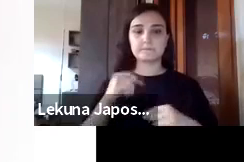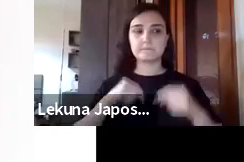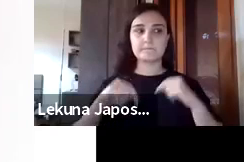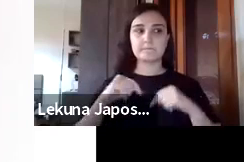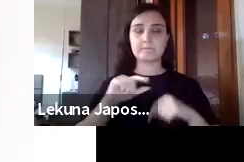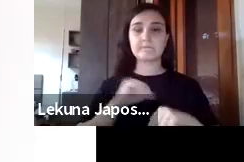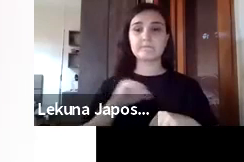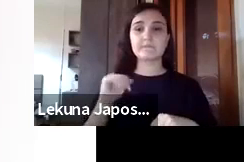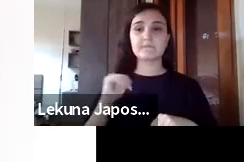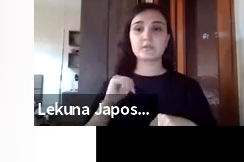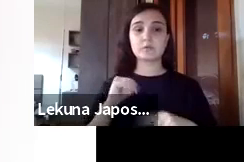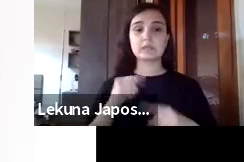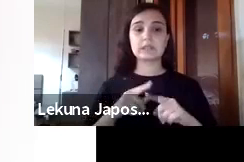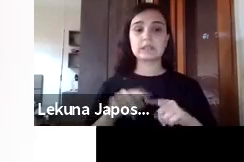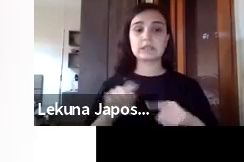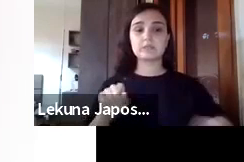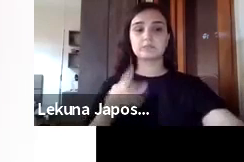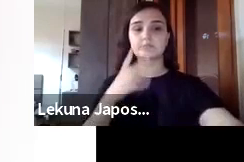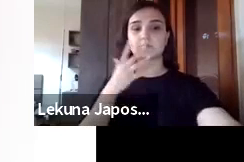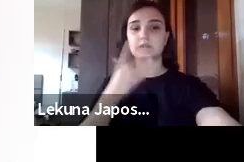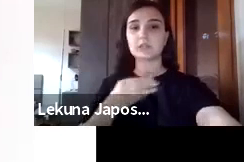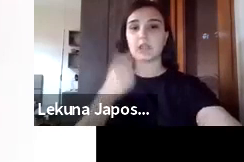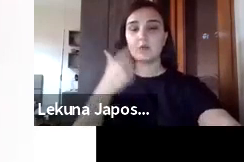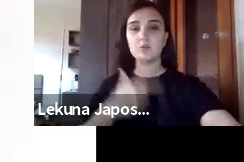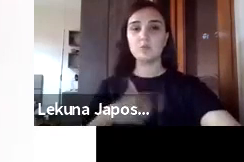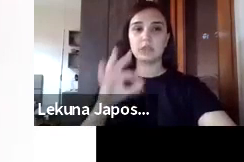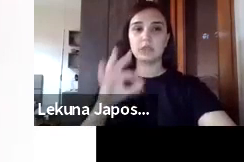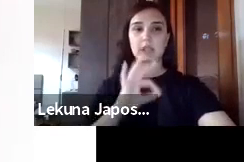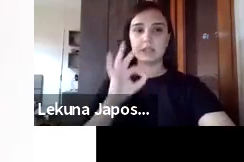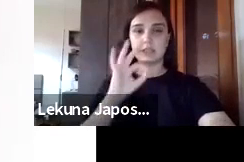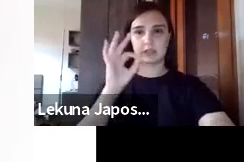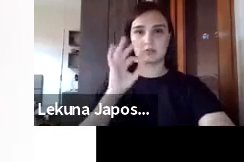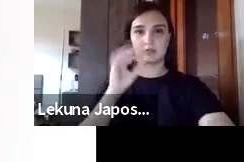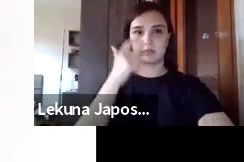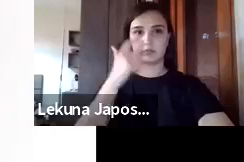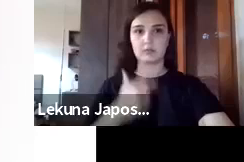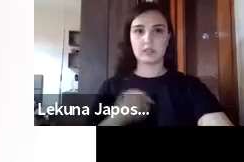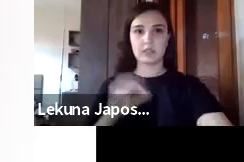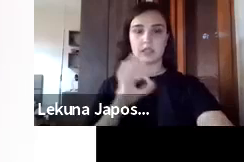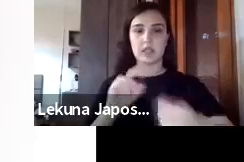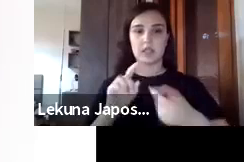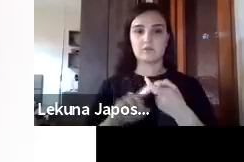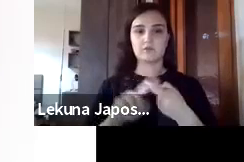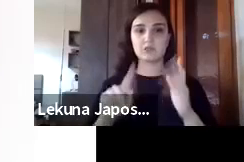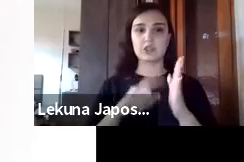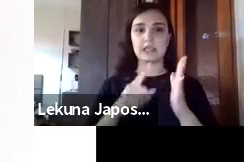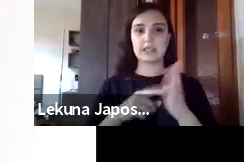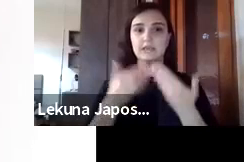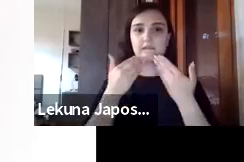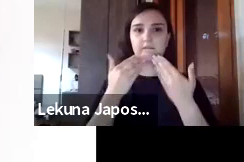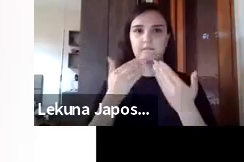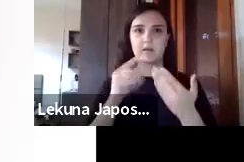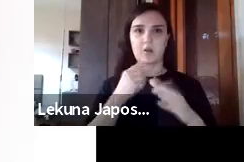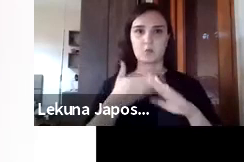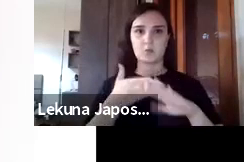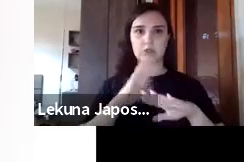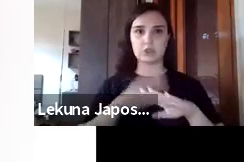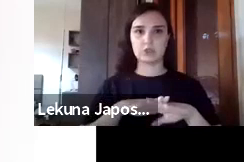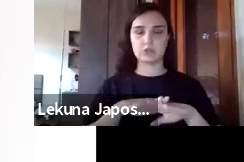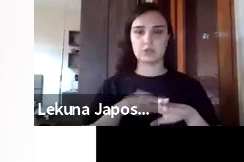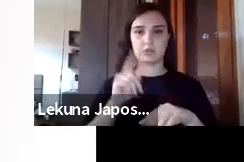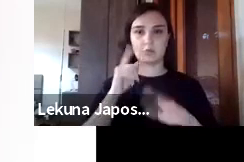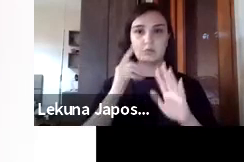არა თვითონ. აი ეს რაღაცა საკუთარი თან მიმართებაში შეკითხვაც კი გაუჭირდა